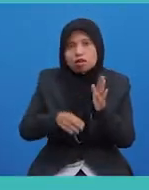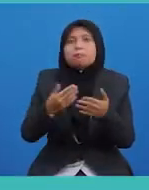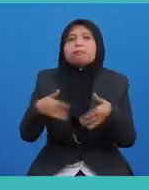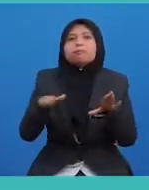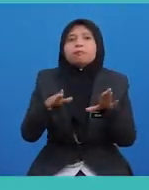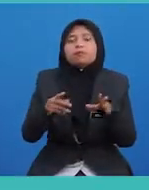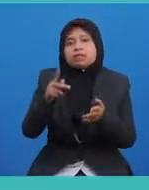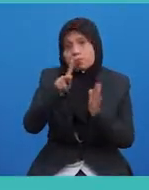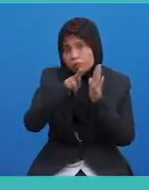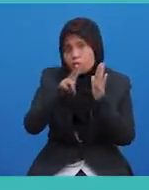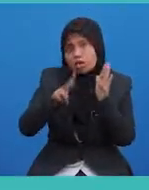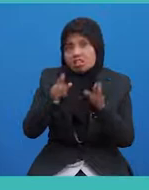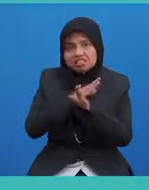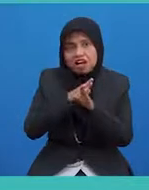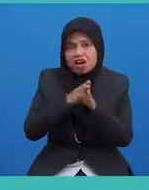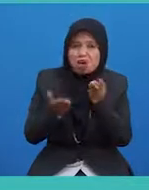konsisten?